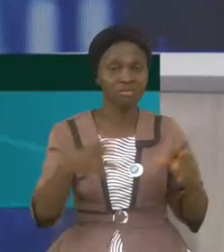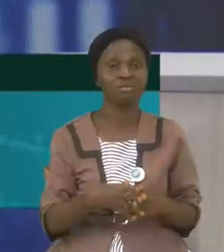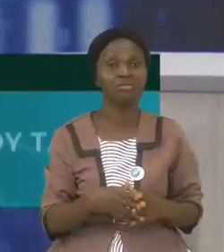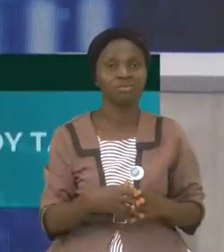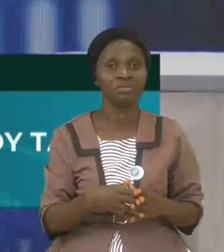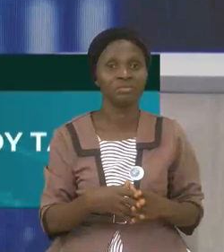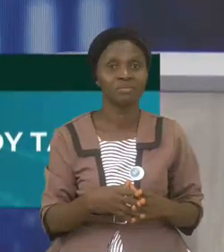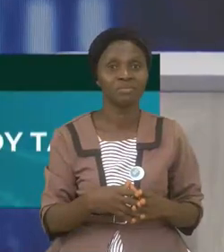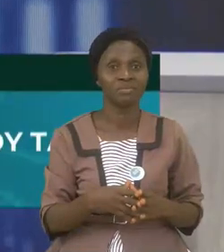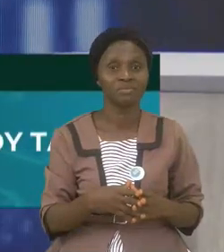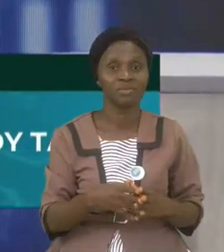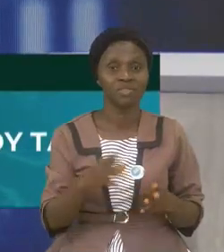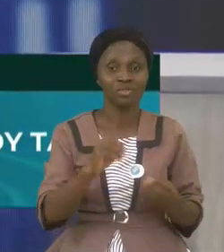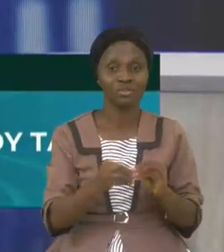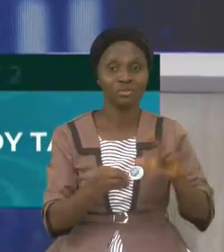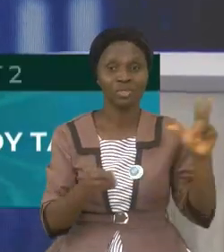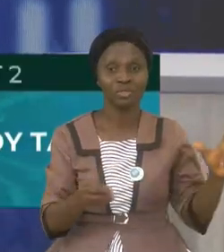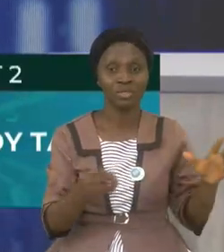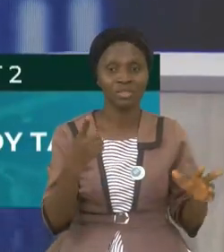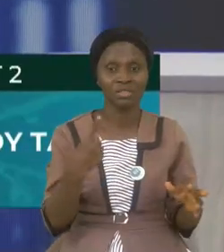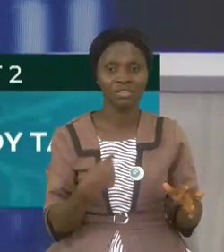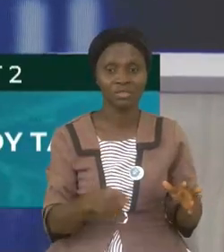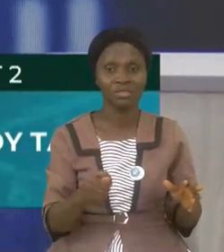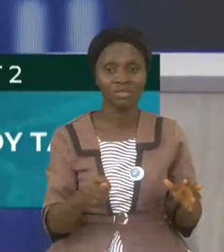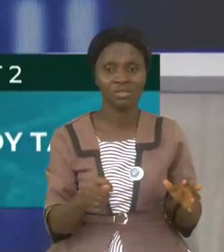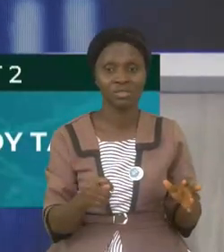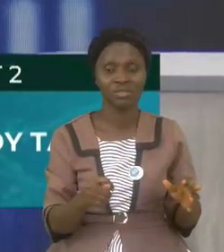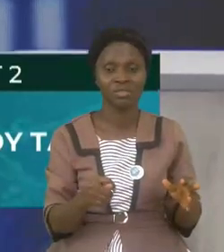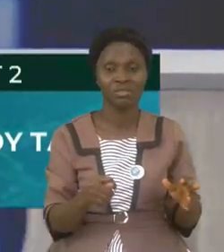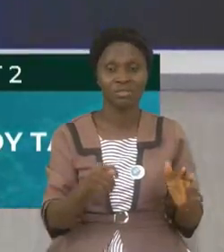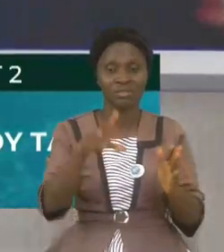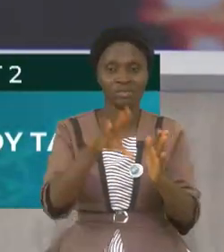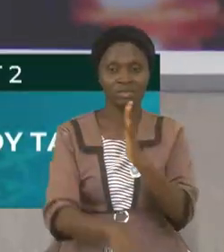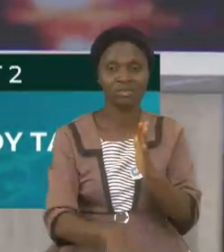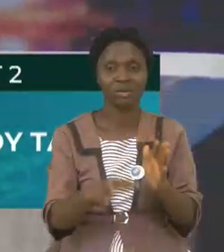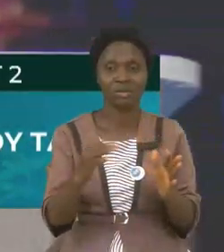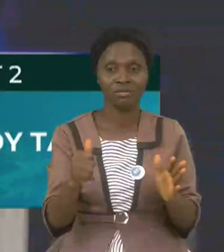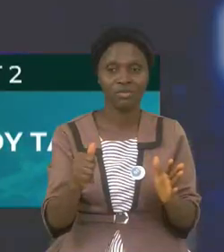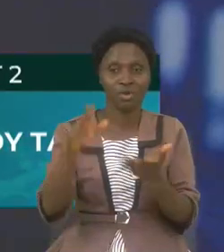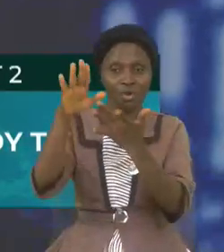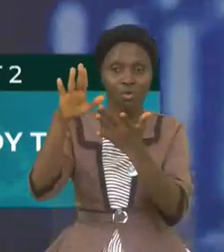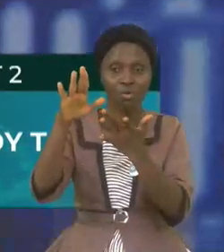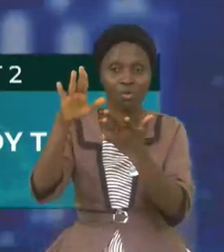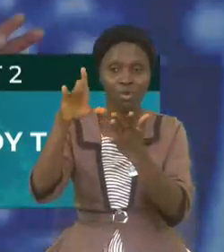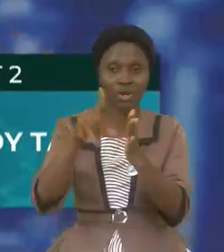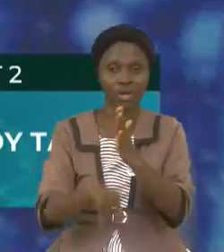Un monarque, un roi. Trois, le dérangement d'un